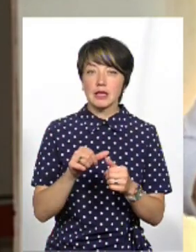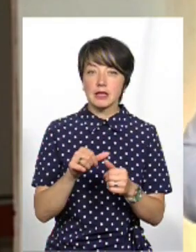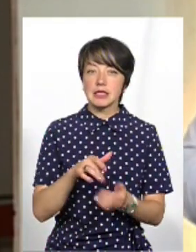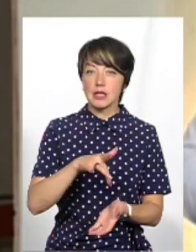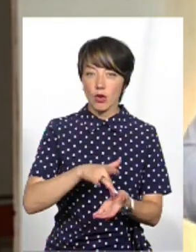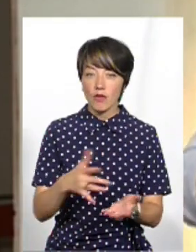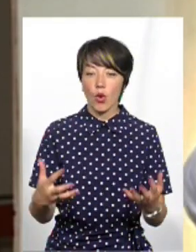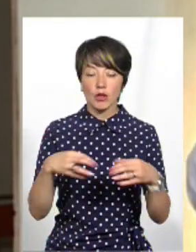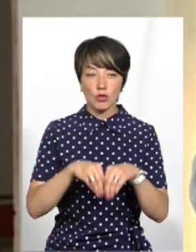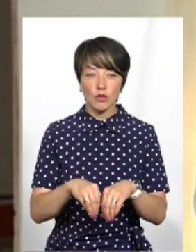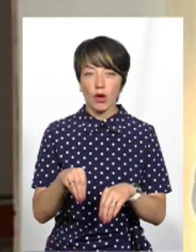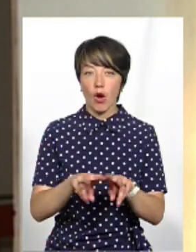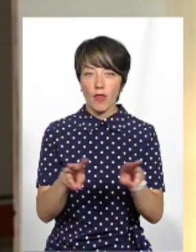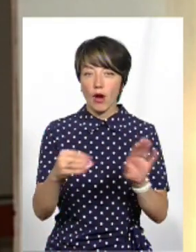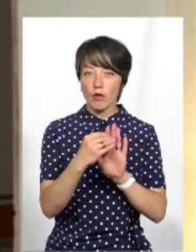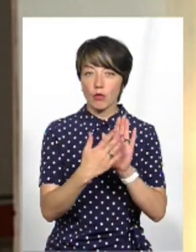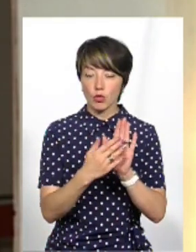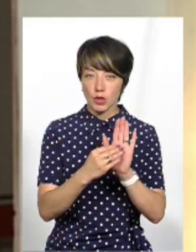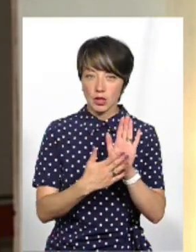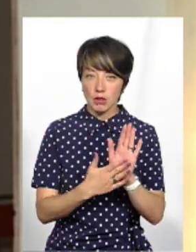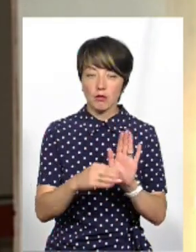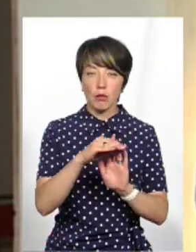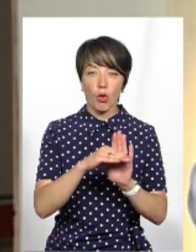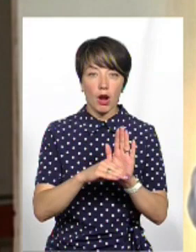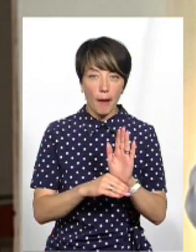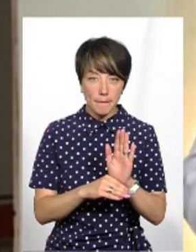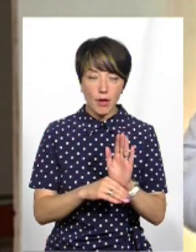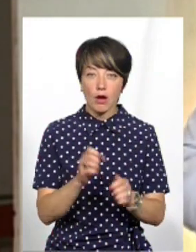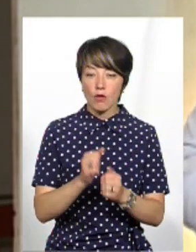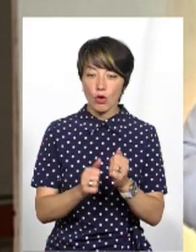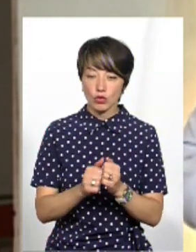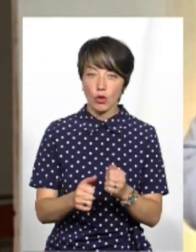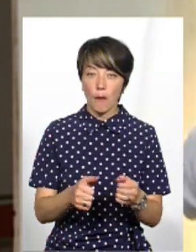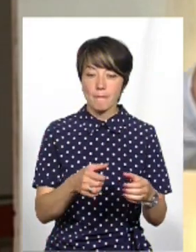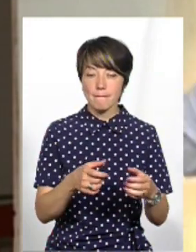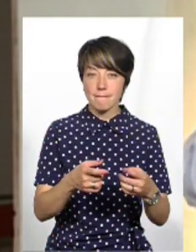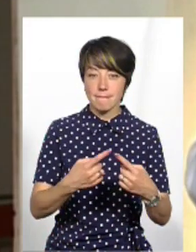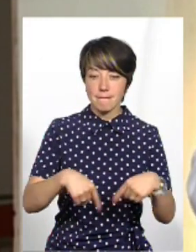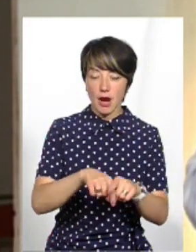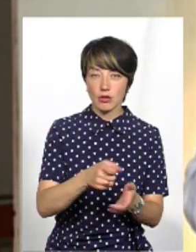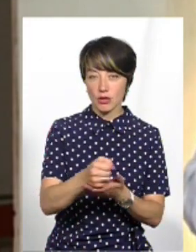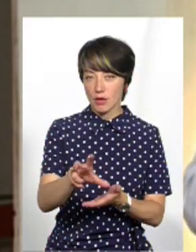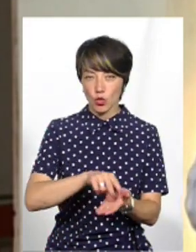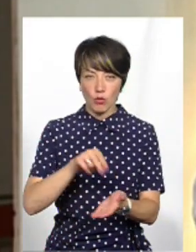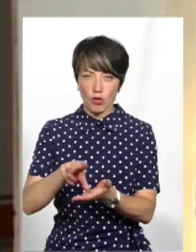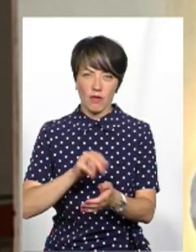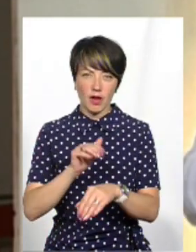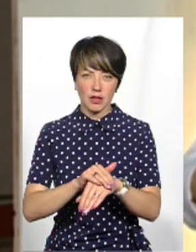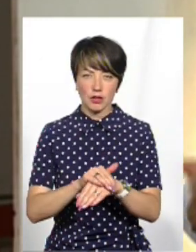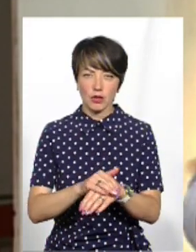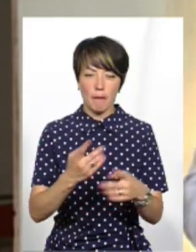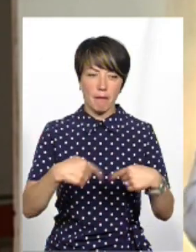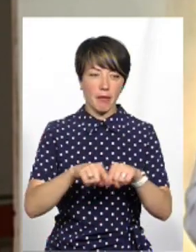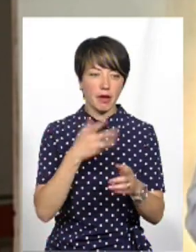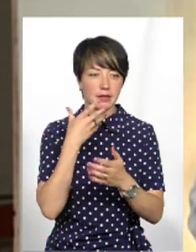централізовано організовано, що однакові пункти в них в програмах, в кожного мажоритарника, і вони дублюють фактично пункти